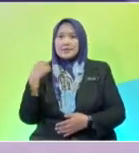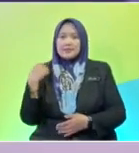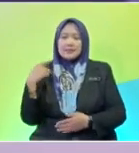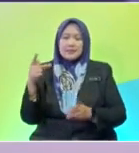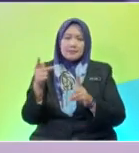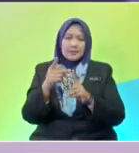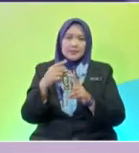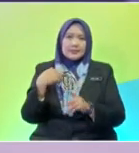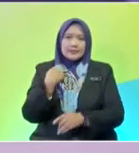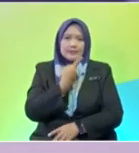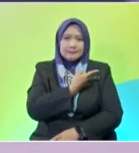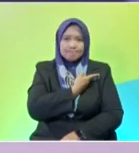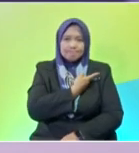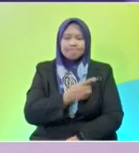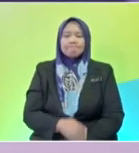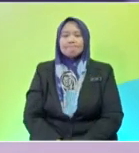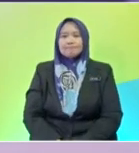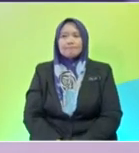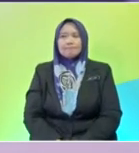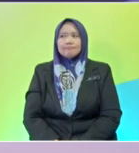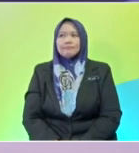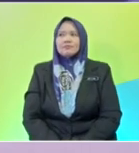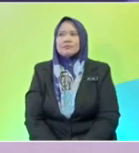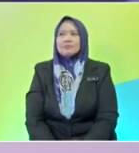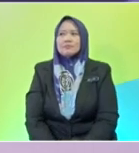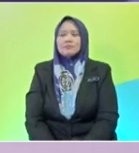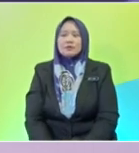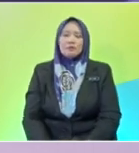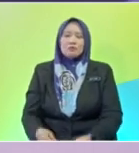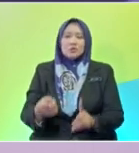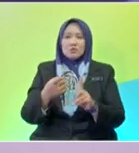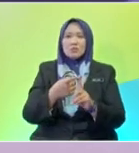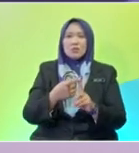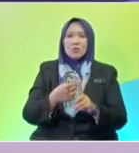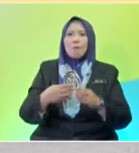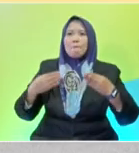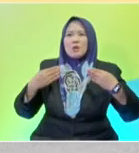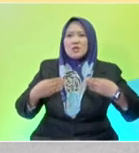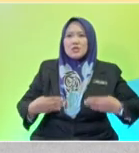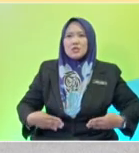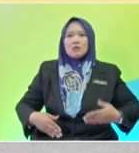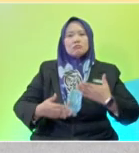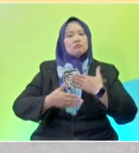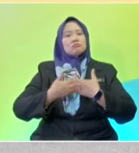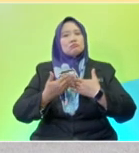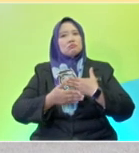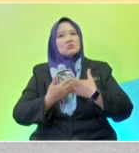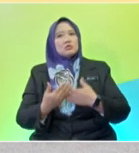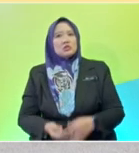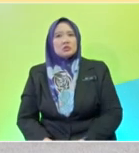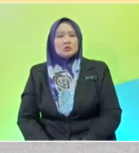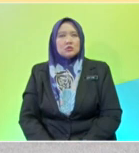kalau Cikgu dapat ringkaskan badan kita mudah diserang penyakit berbahaya